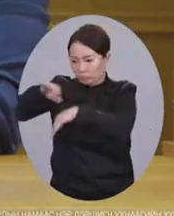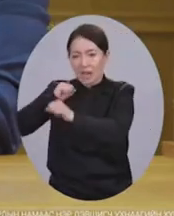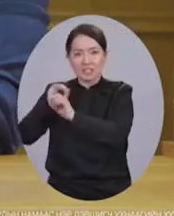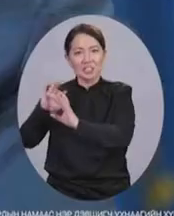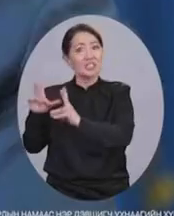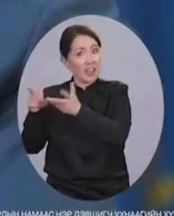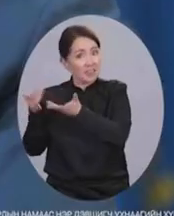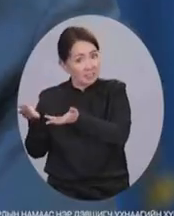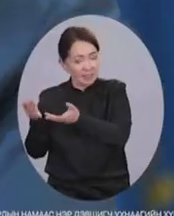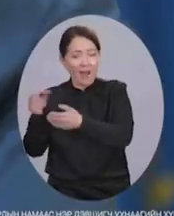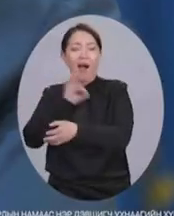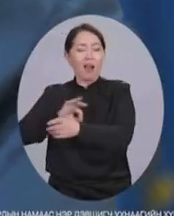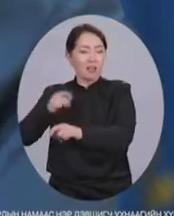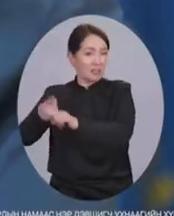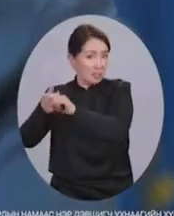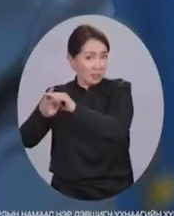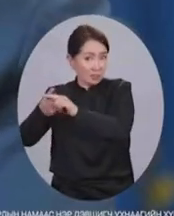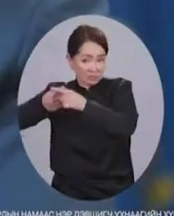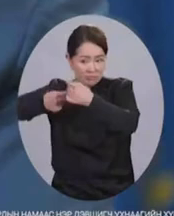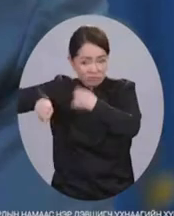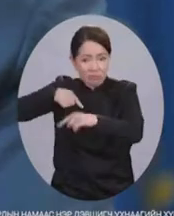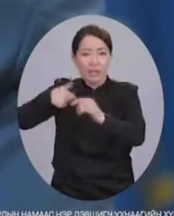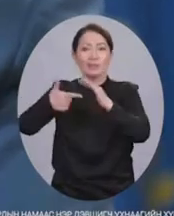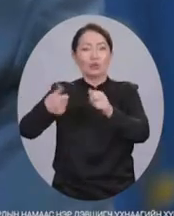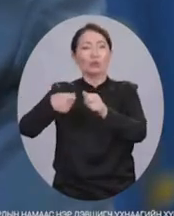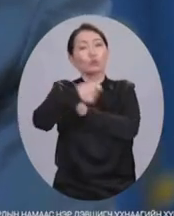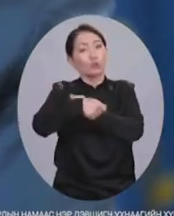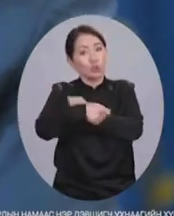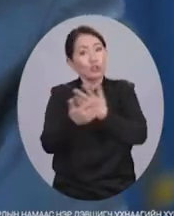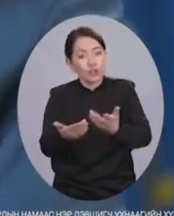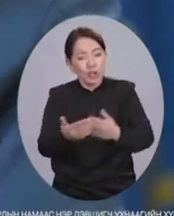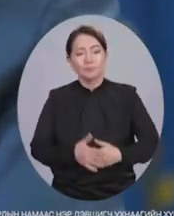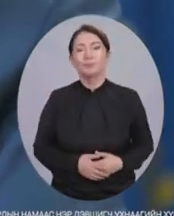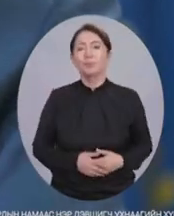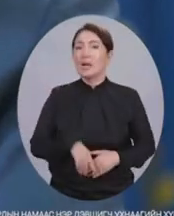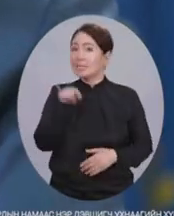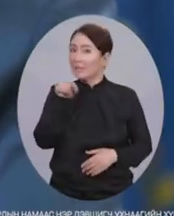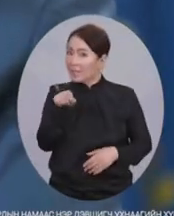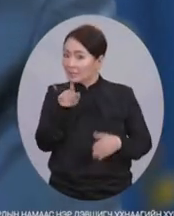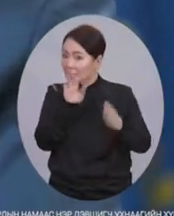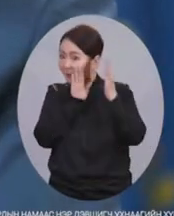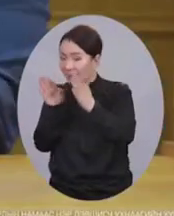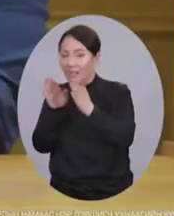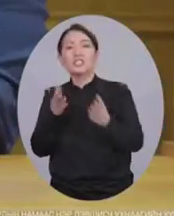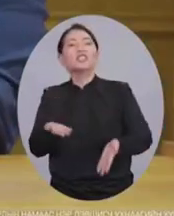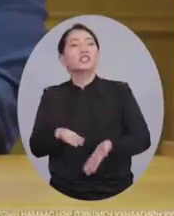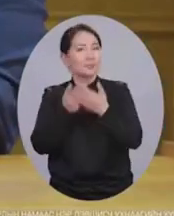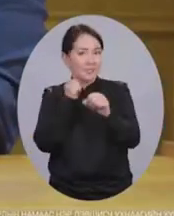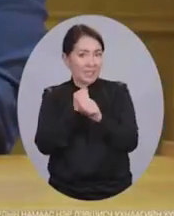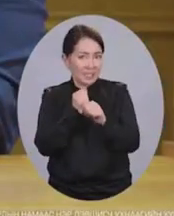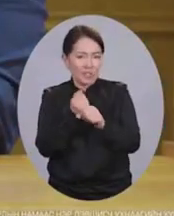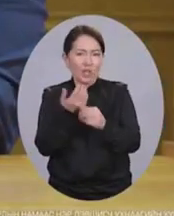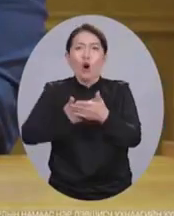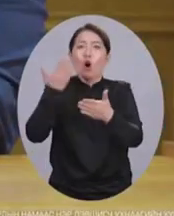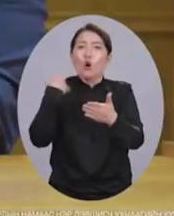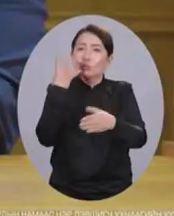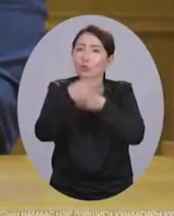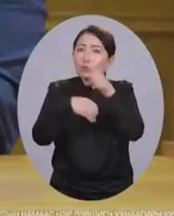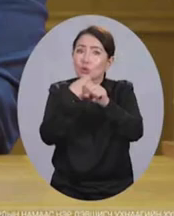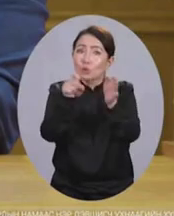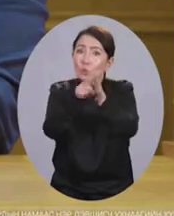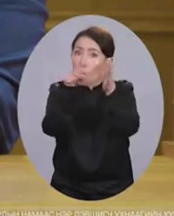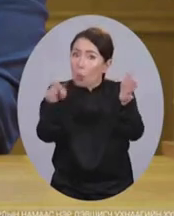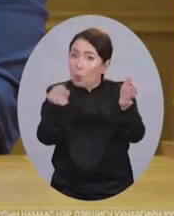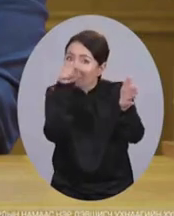ажиллагаа сайжирна. Ашиг орлого нэмэгдэн тэр хэмжээгээр татвар төлж өгсөд. За яг энэ талаас нь бид дэмжиж ажиллана. Өнгөрсөн 4 жилийн